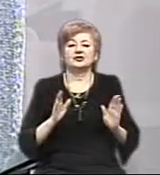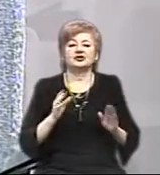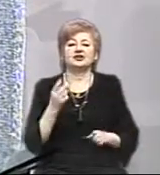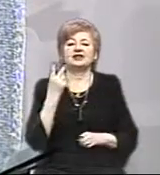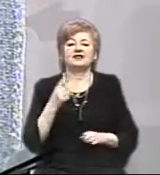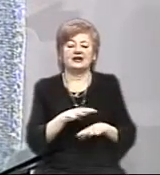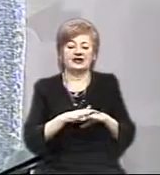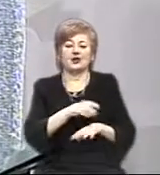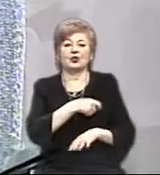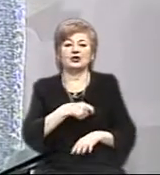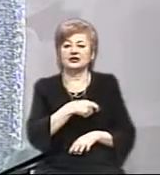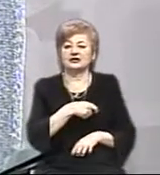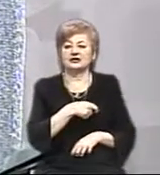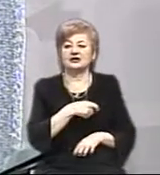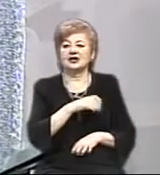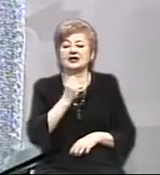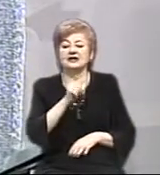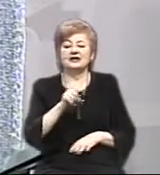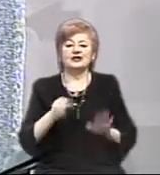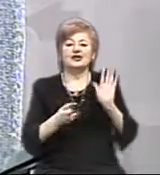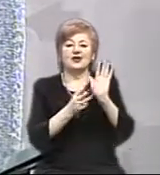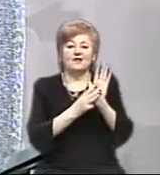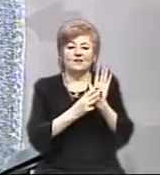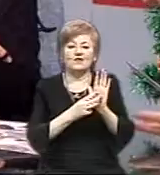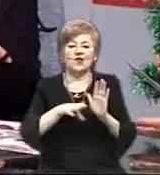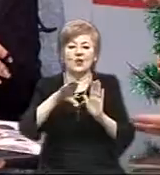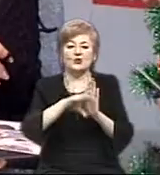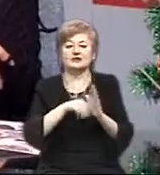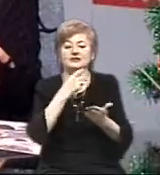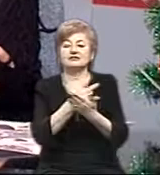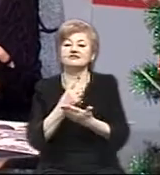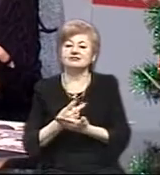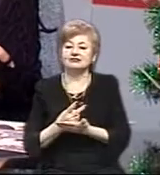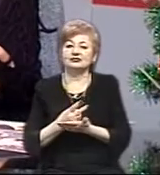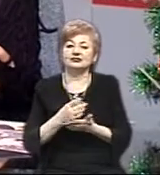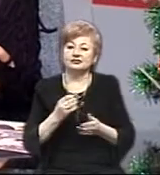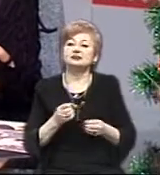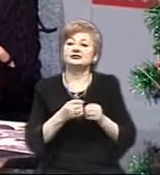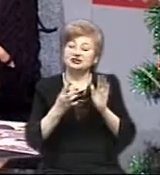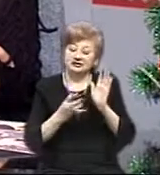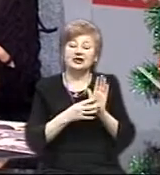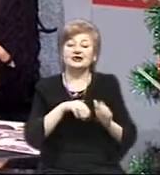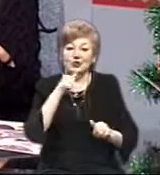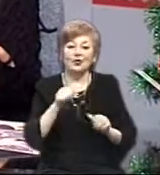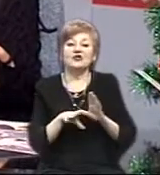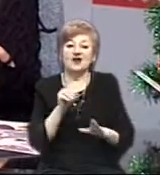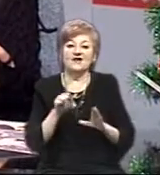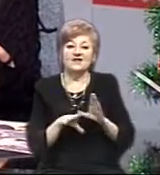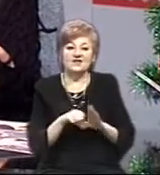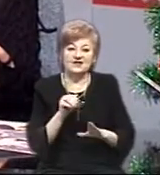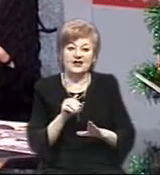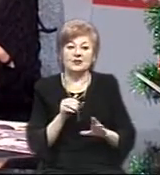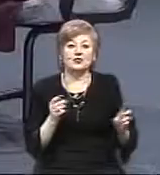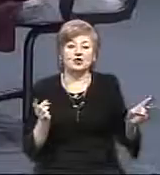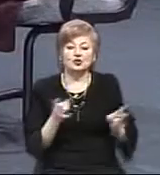52 народні депутатки. Серед них лише 8 представляють мажоритарні округи. Ну, бачите, 19-й рік – рік виборів. Це йдеться про те, що ти чітко